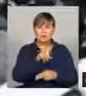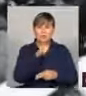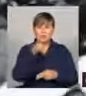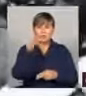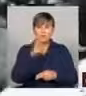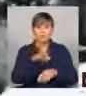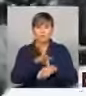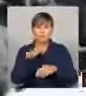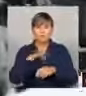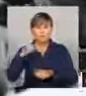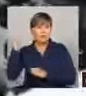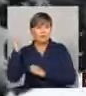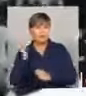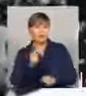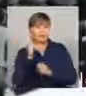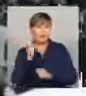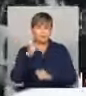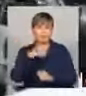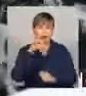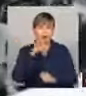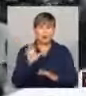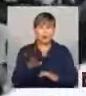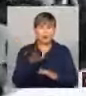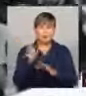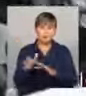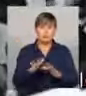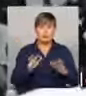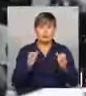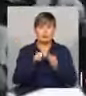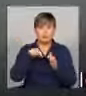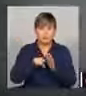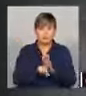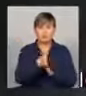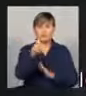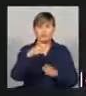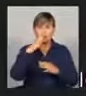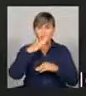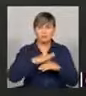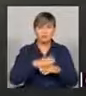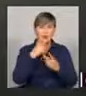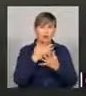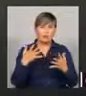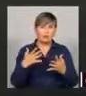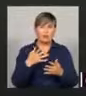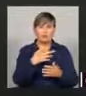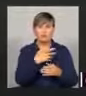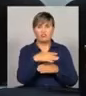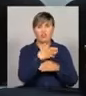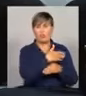человек жестоко избивает полицейских. Спустя время он уже в захваченном здании городской администрации демонстративно размахивает